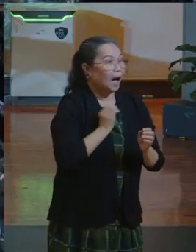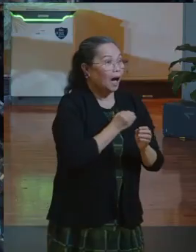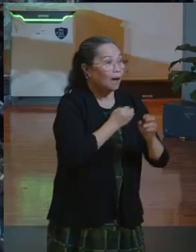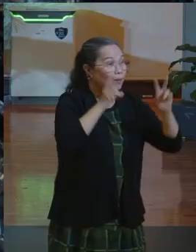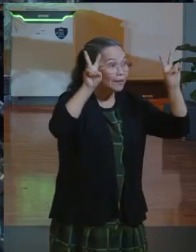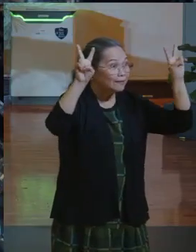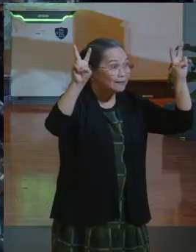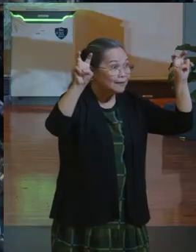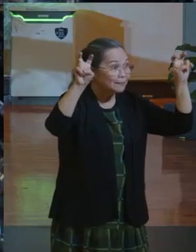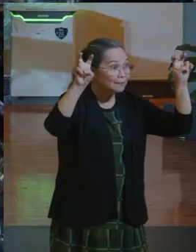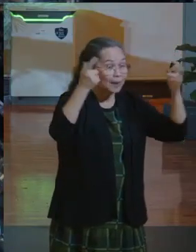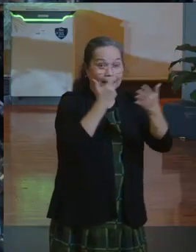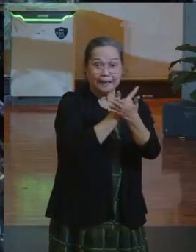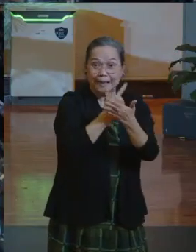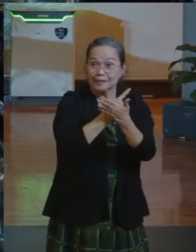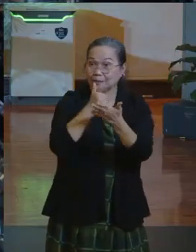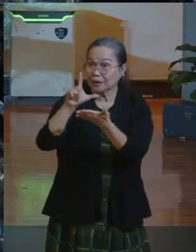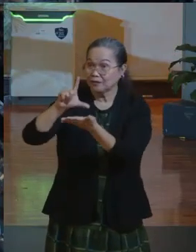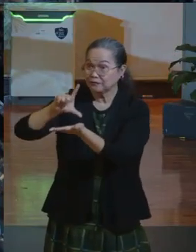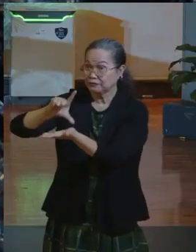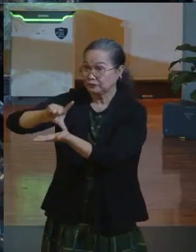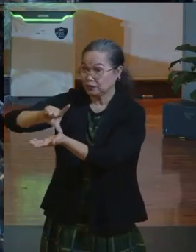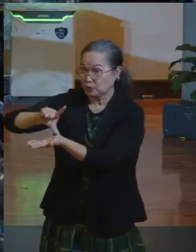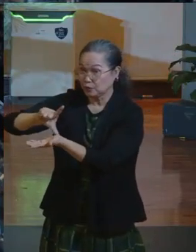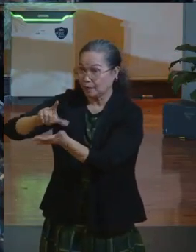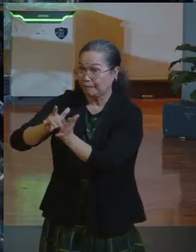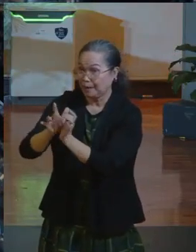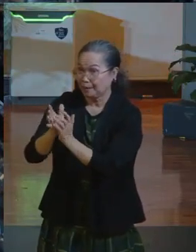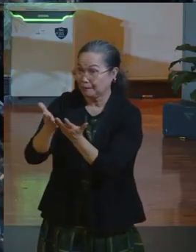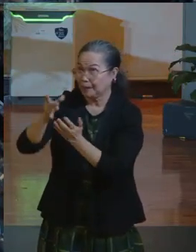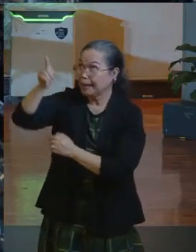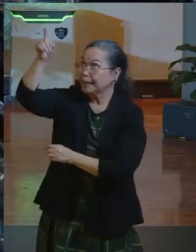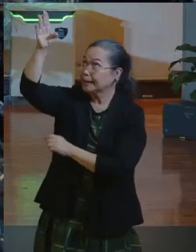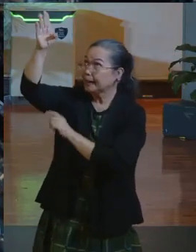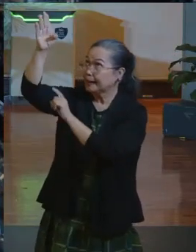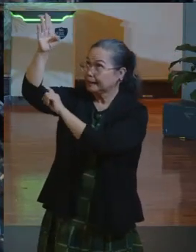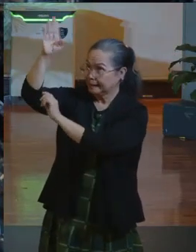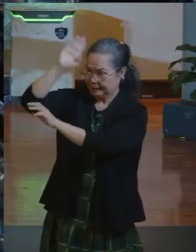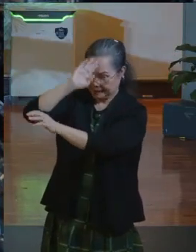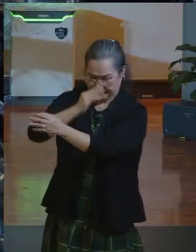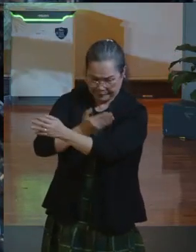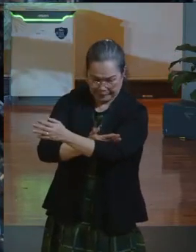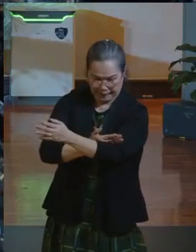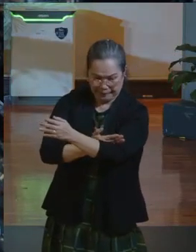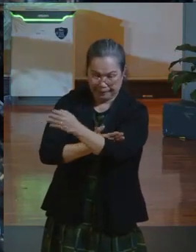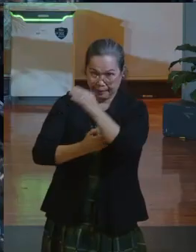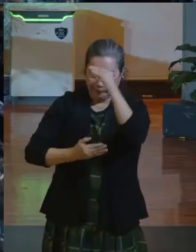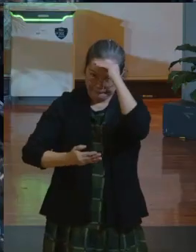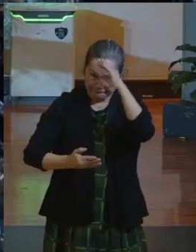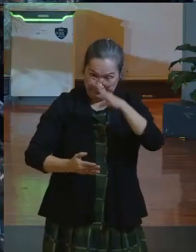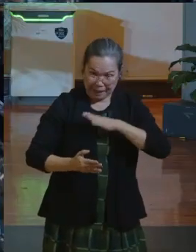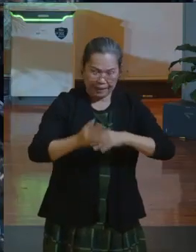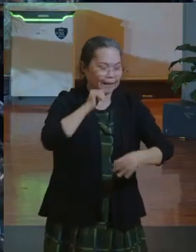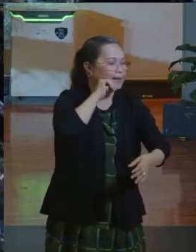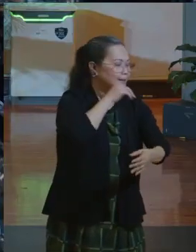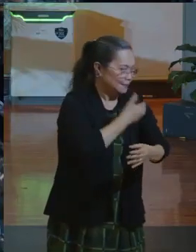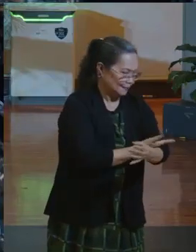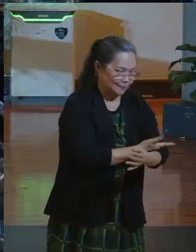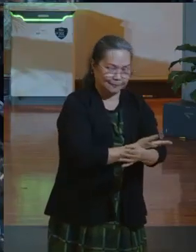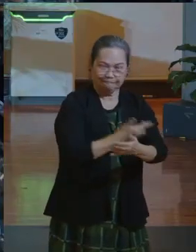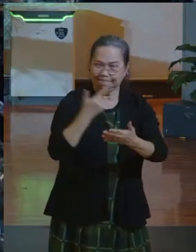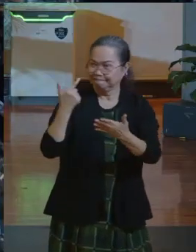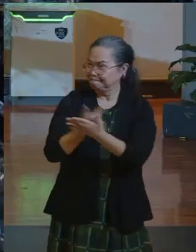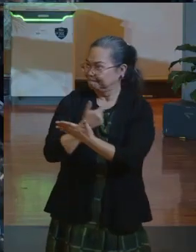tema para sa Gospel of Luke ay God the Son, Son of Man. Sapagkat dito sa Gospel na